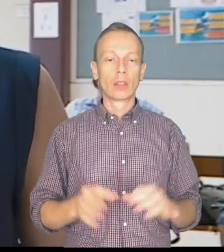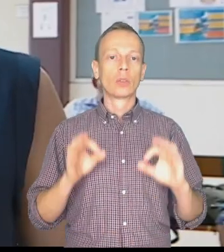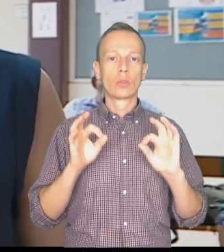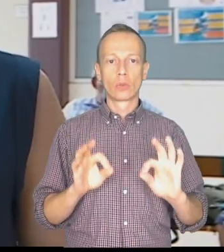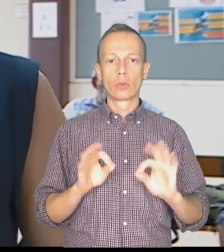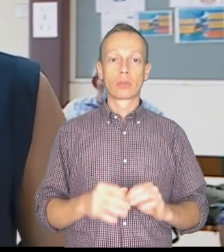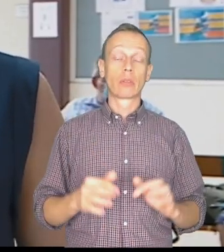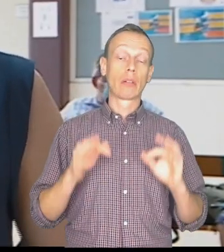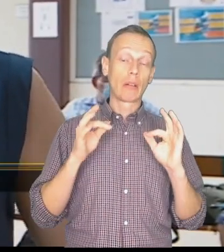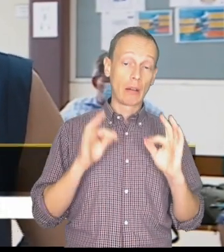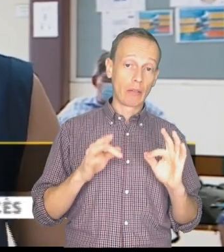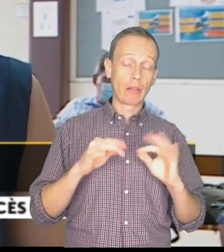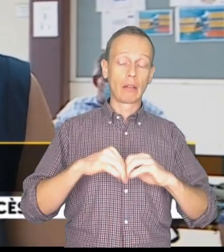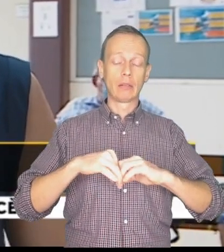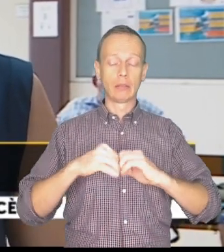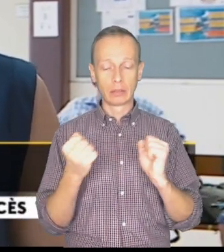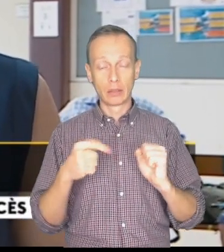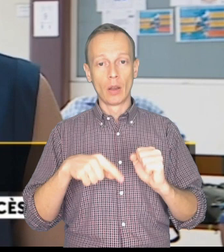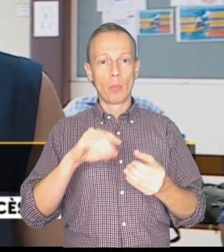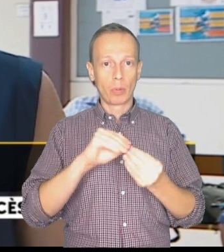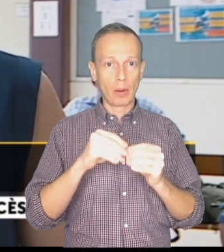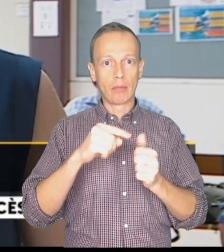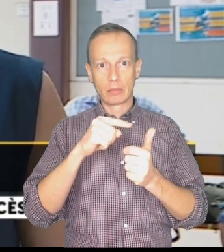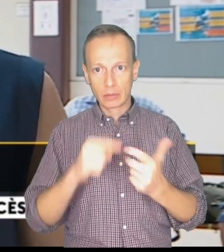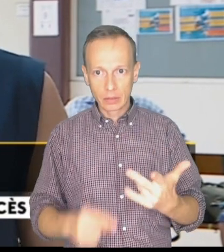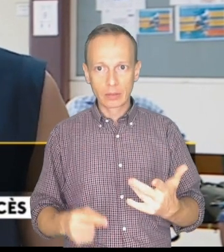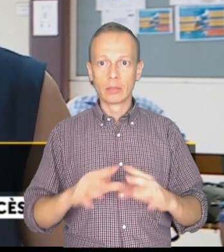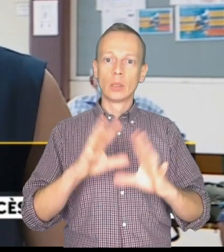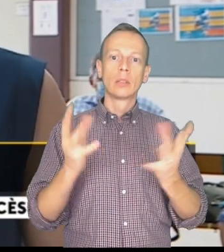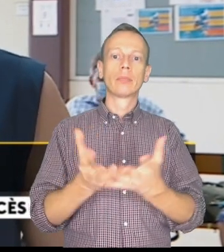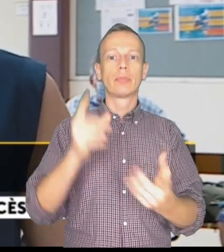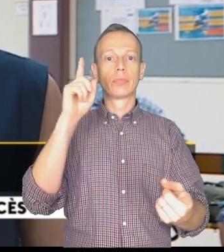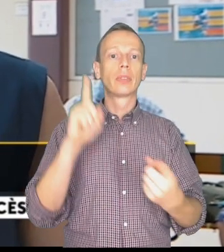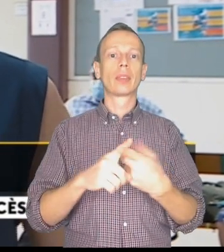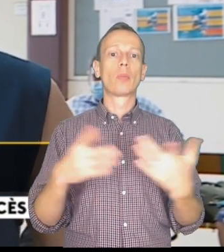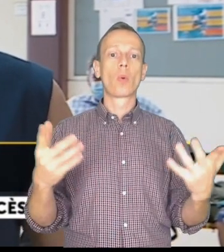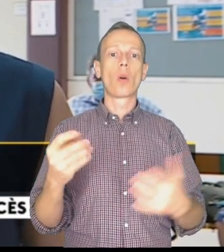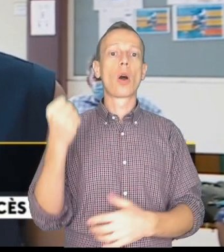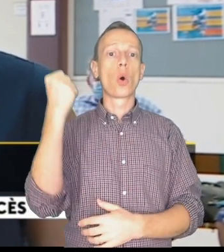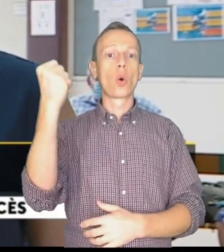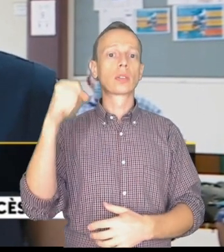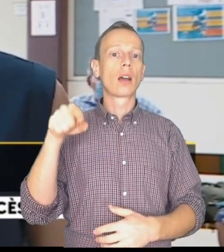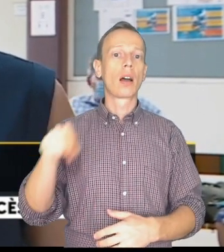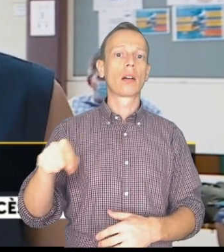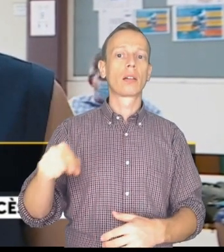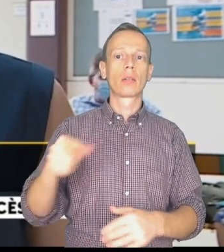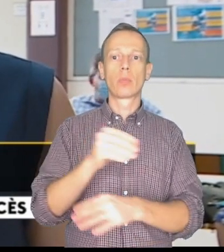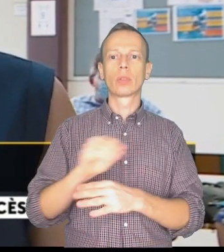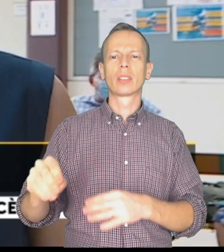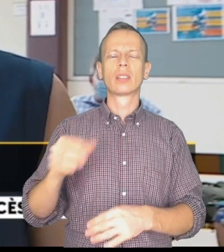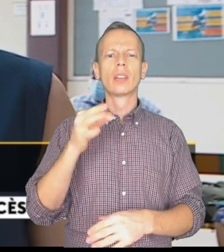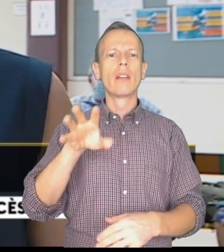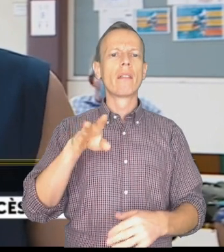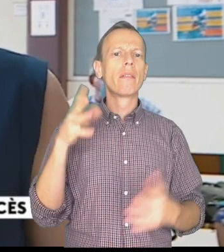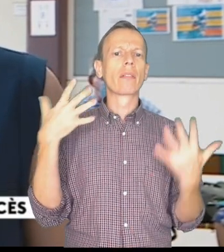Oui, c'est l'affaire dans l'affaire. Ont-ils rappelé l'enquête en cours autour de la protection fonctionnelle d'Oscar Temaro qui avait vu ses